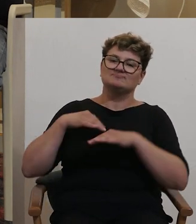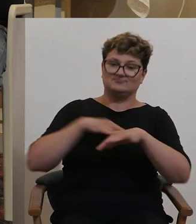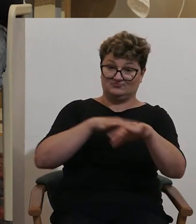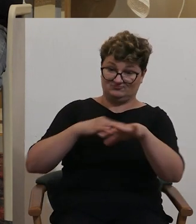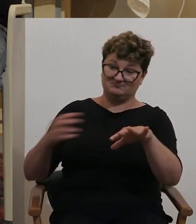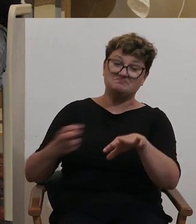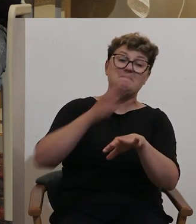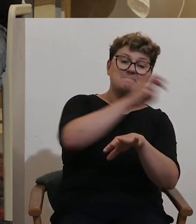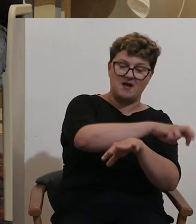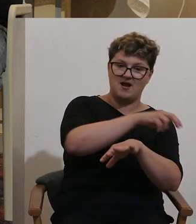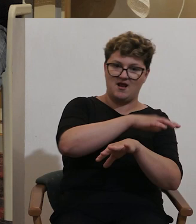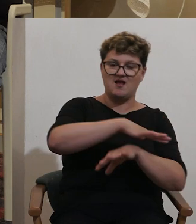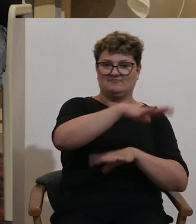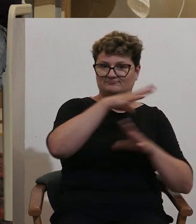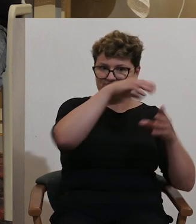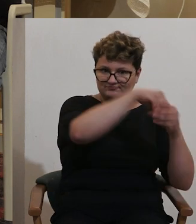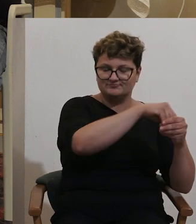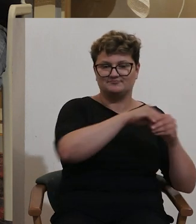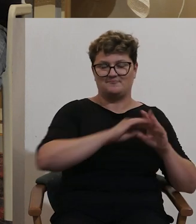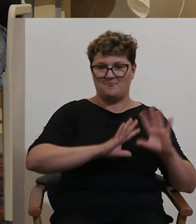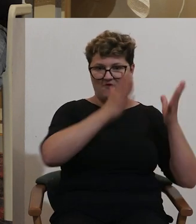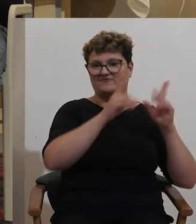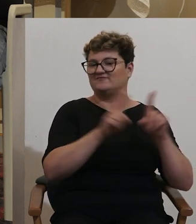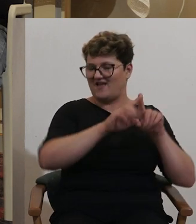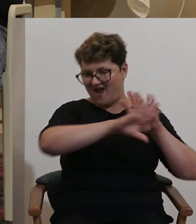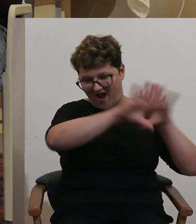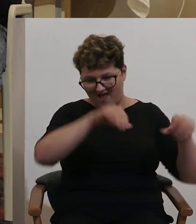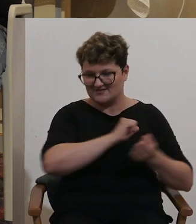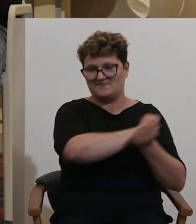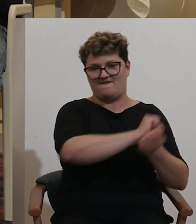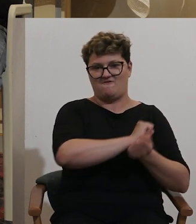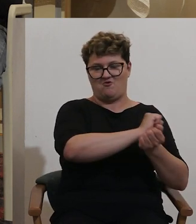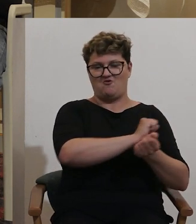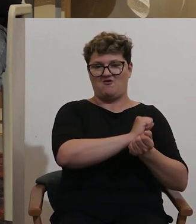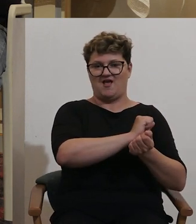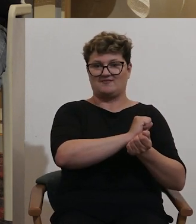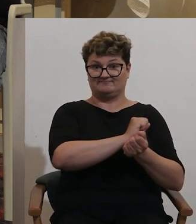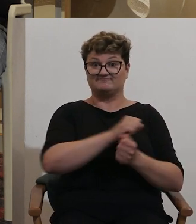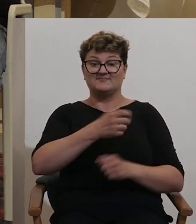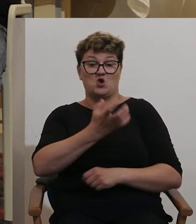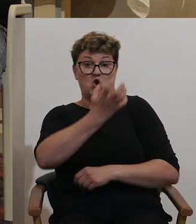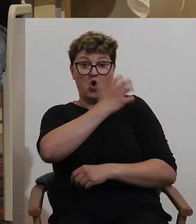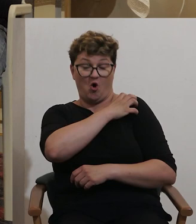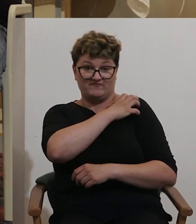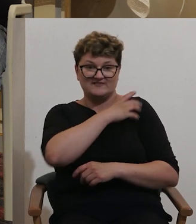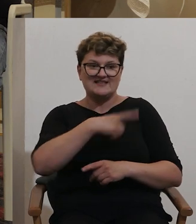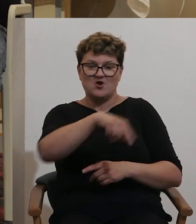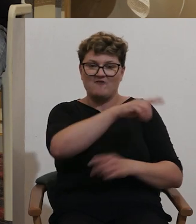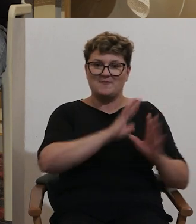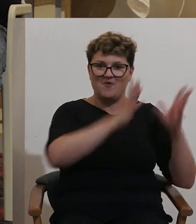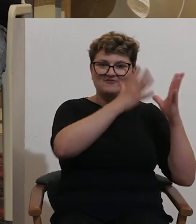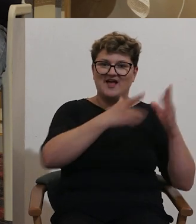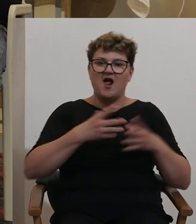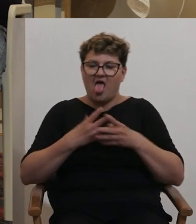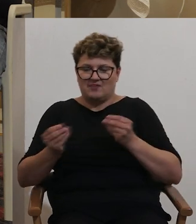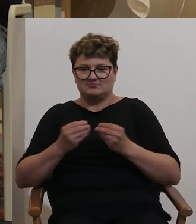Wisły, razem z powstańcami walczył i razem z nimi poszedł do niewoli. I oficerowie powstańczy ukryli go przed Niemcami. Dano